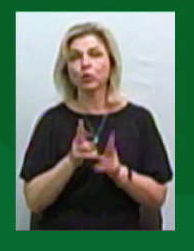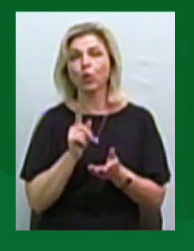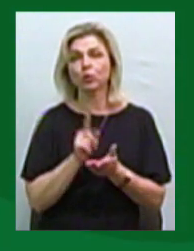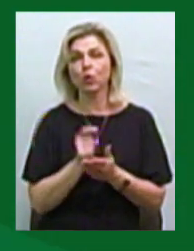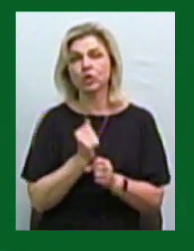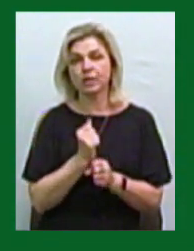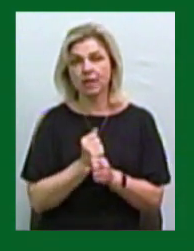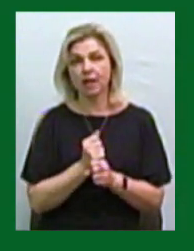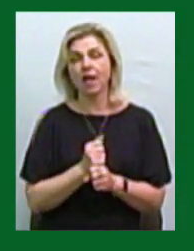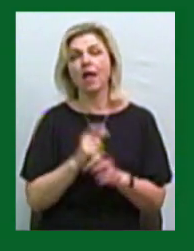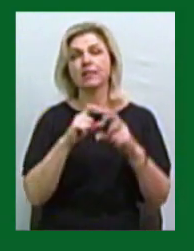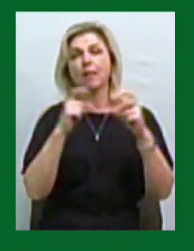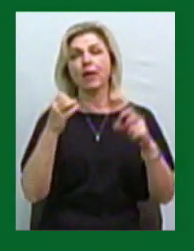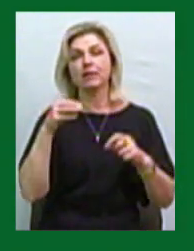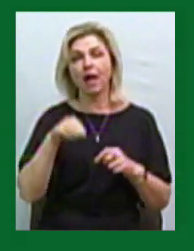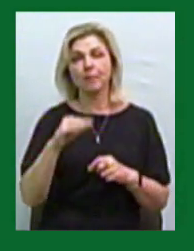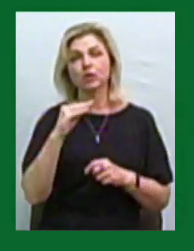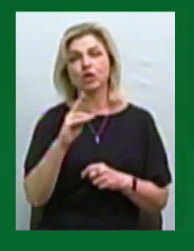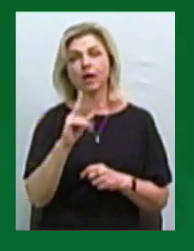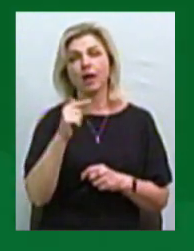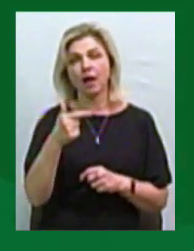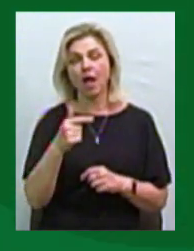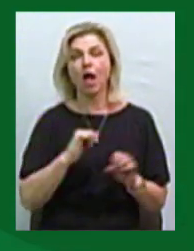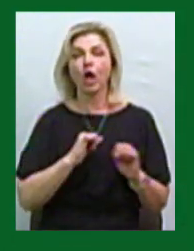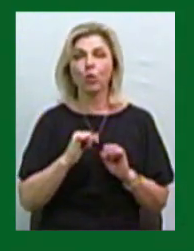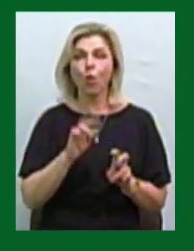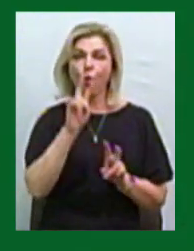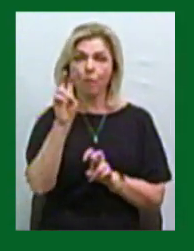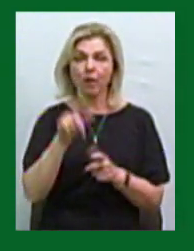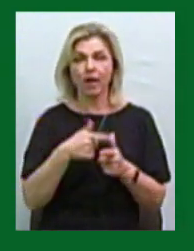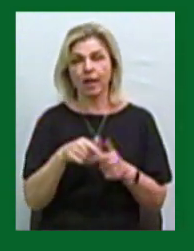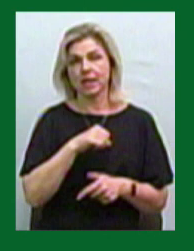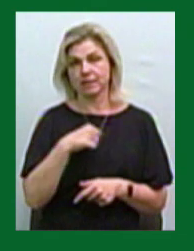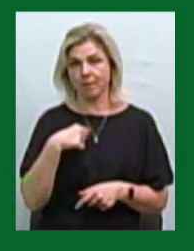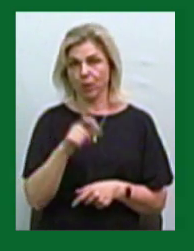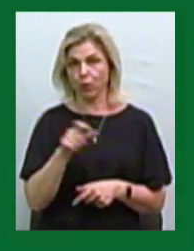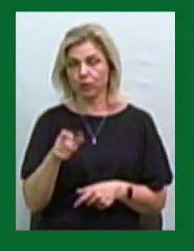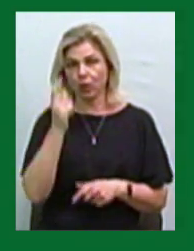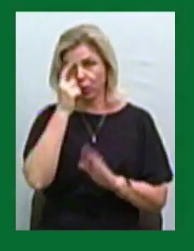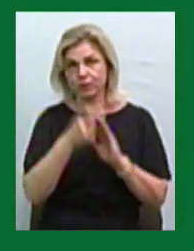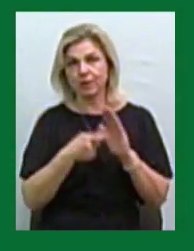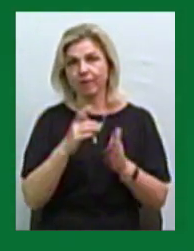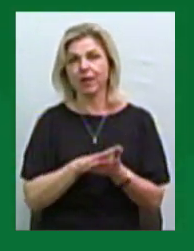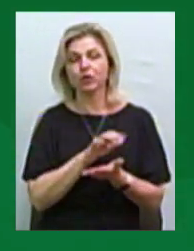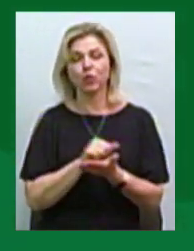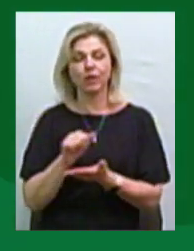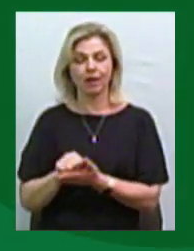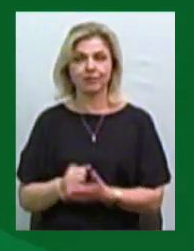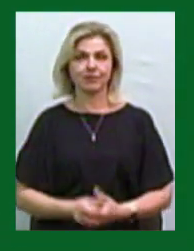Департамент житлово-комунального господарства, керуюча компанія чи самі мешканці? Дізнавались кореспонденти